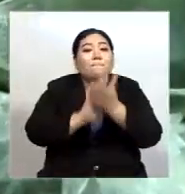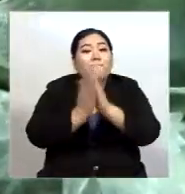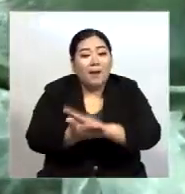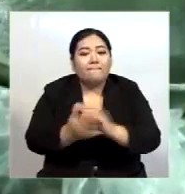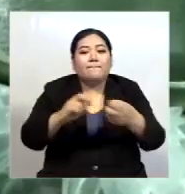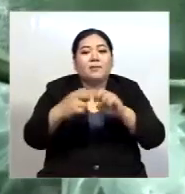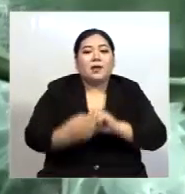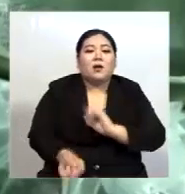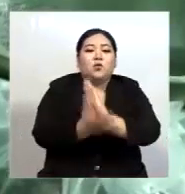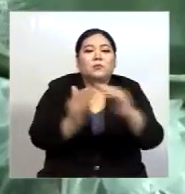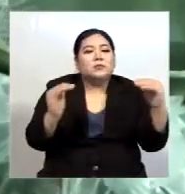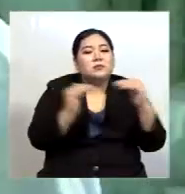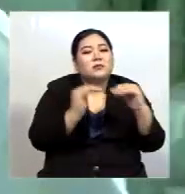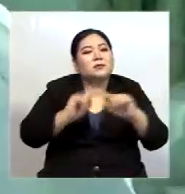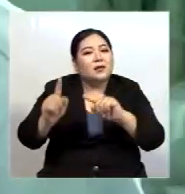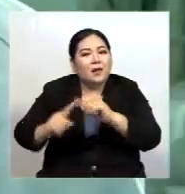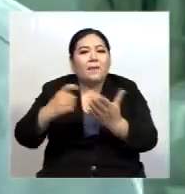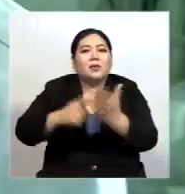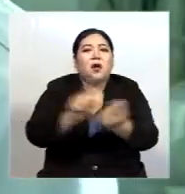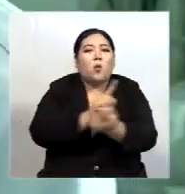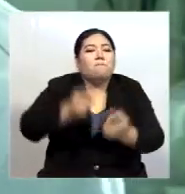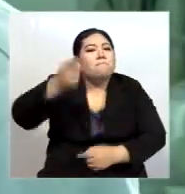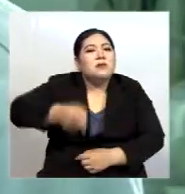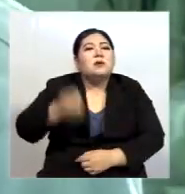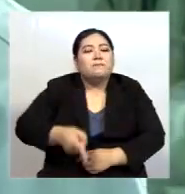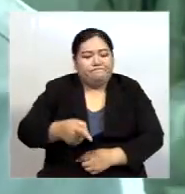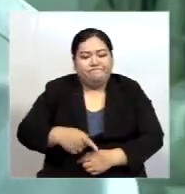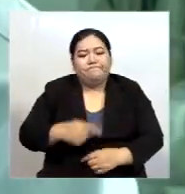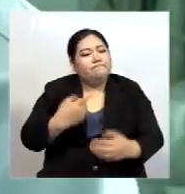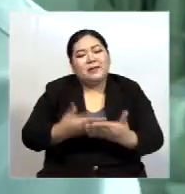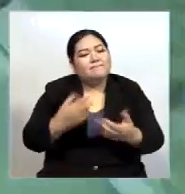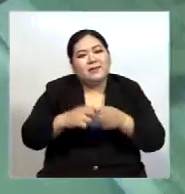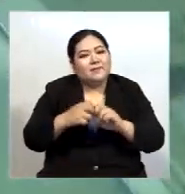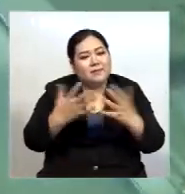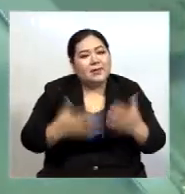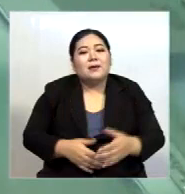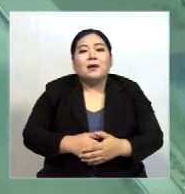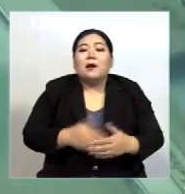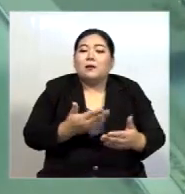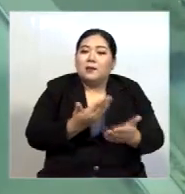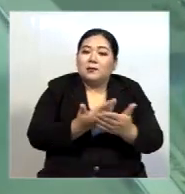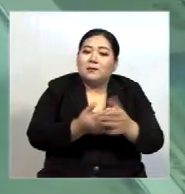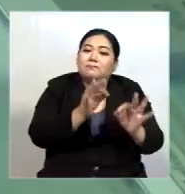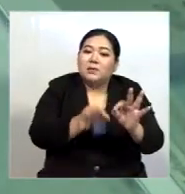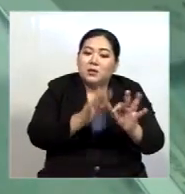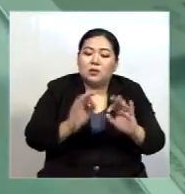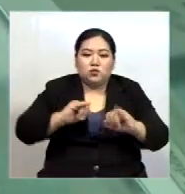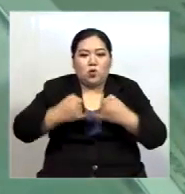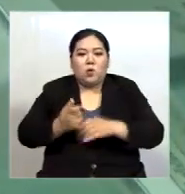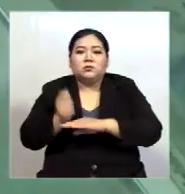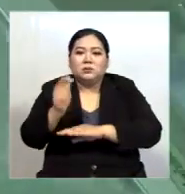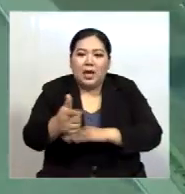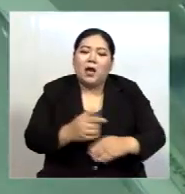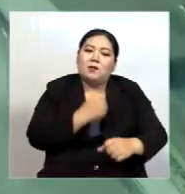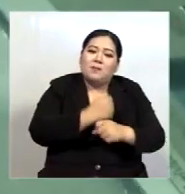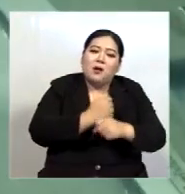าวเนี่ยนะคะก็ไม่ได้กระทบกับสิทธิประโยชน์ที่ผู้ประกันตนจะได้รับแล้วก็ยังเป็นการช่วยเหลือเรื่องค่าใช้จ่ายให้กับนายจ้างและผู้ประ